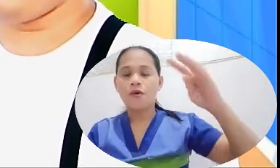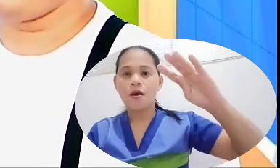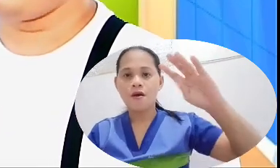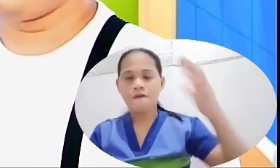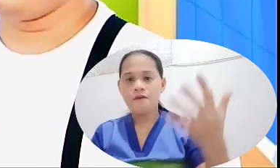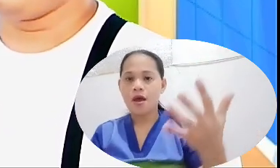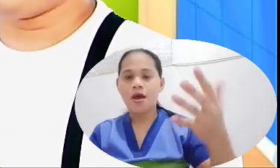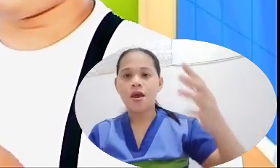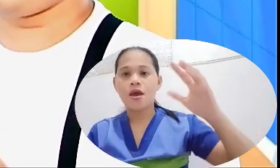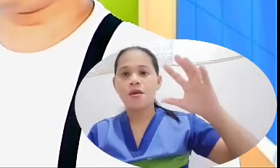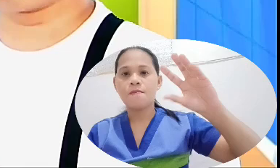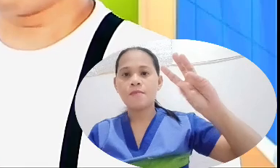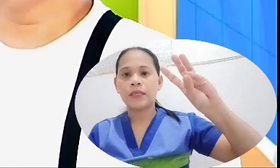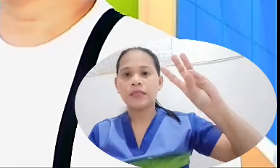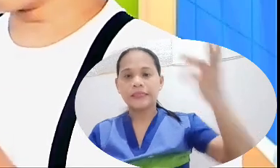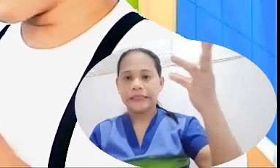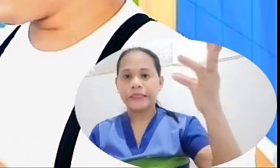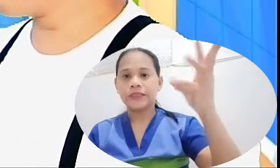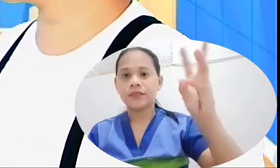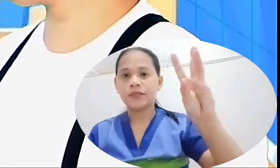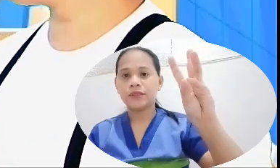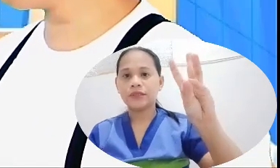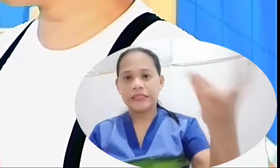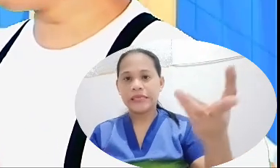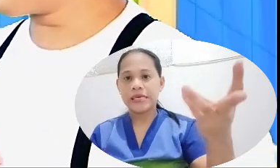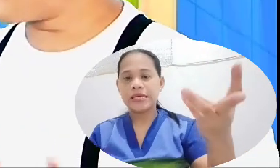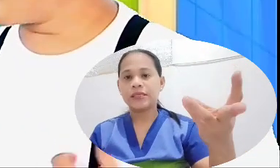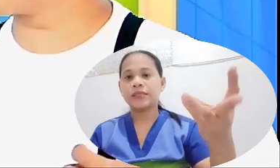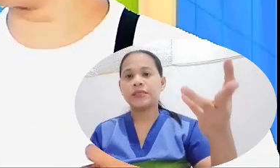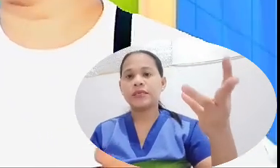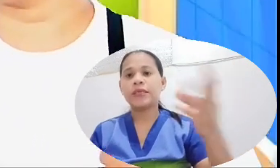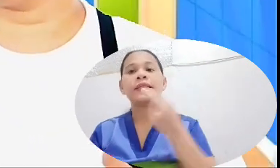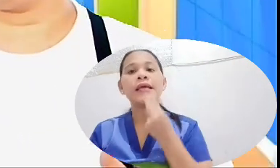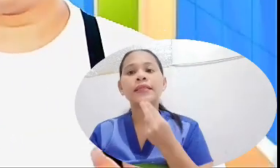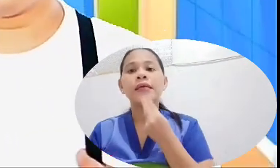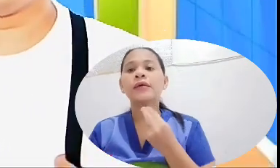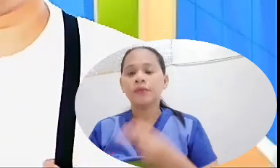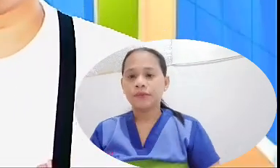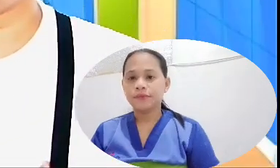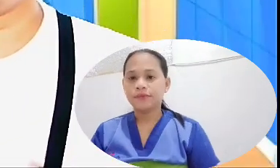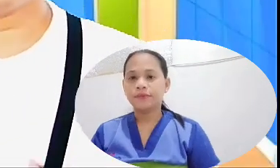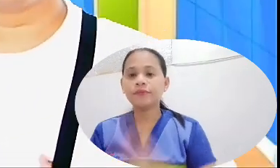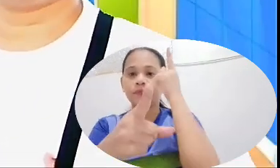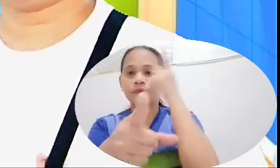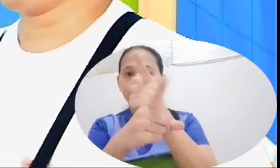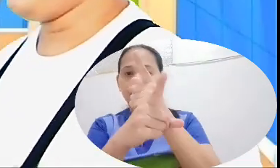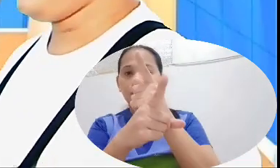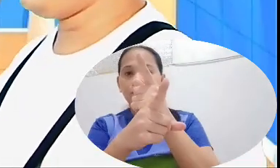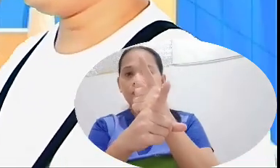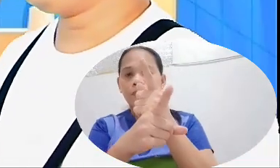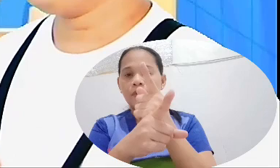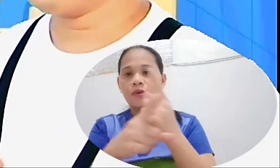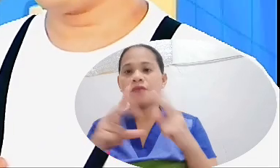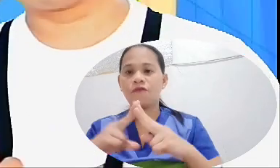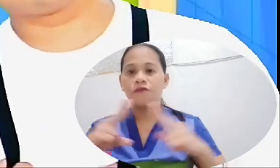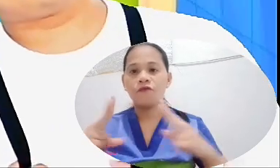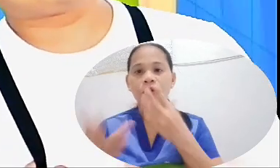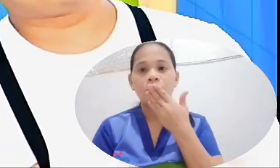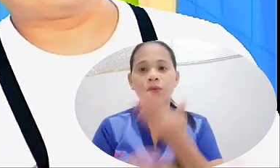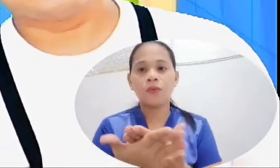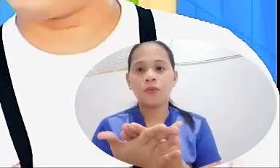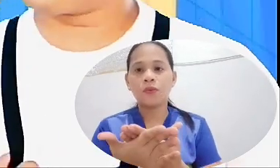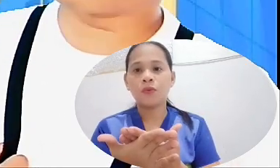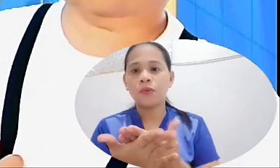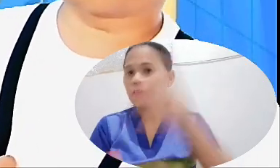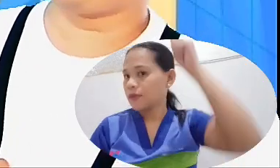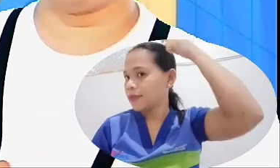lima, anim. Pang-anim na tayo, Ate Netnet. Tama! Ang galing mo naman magbilang,